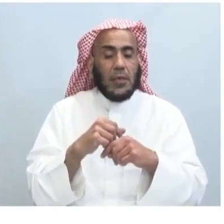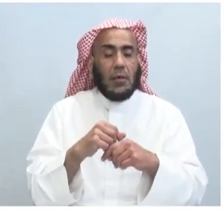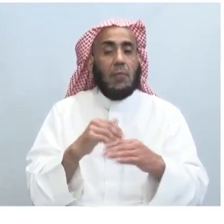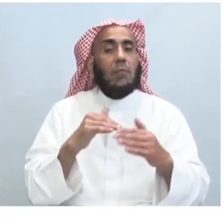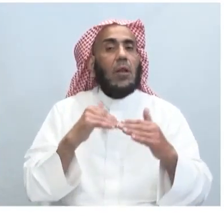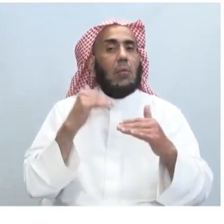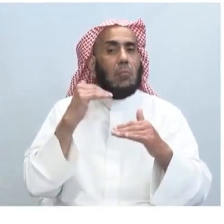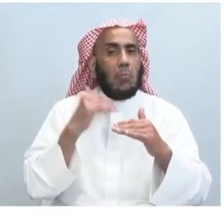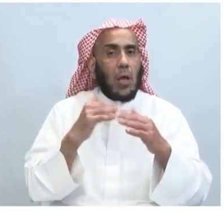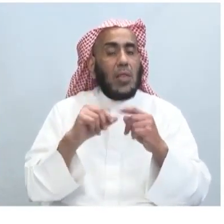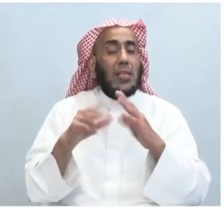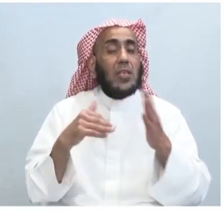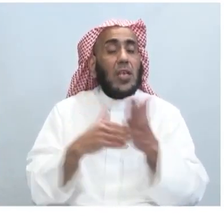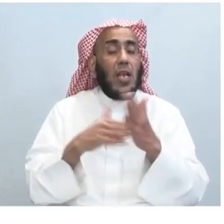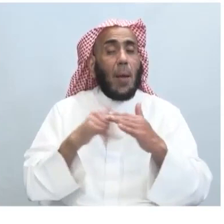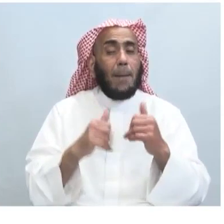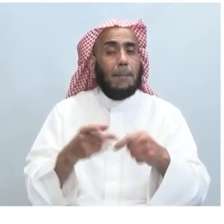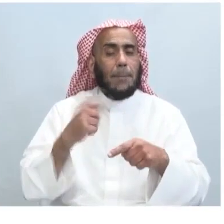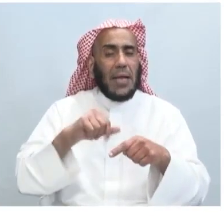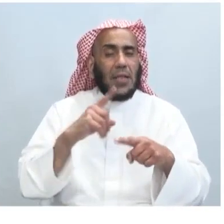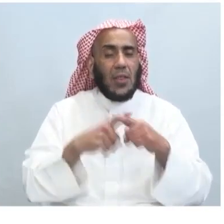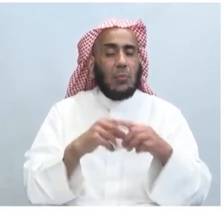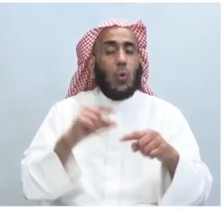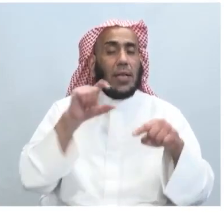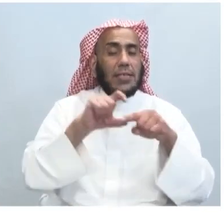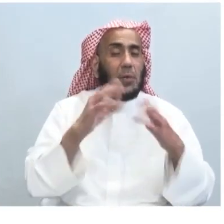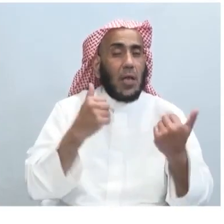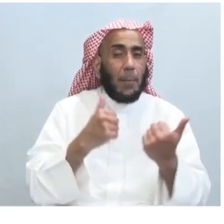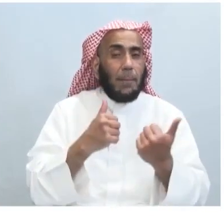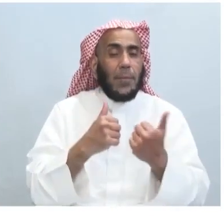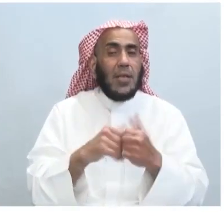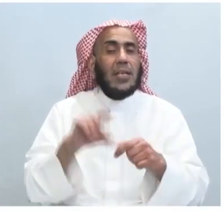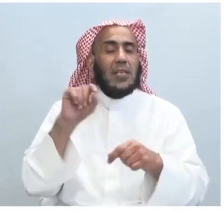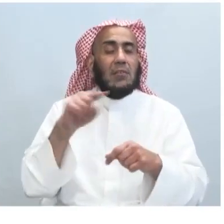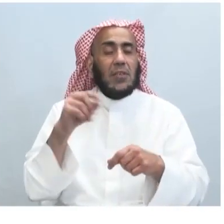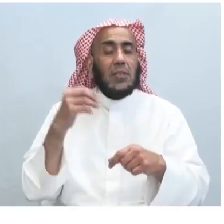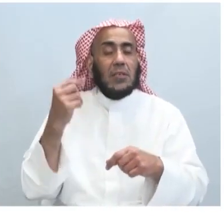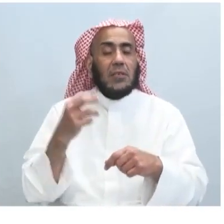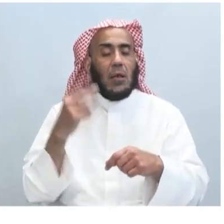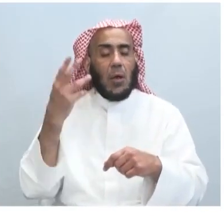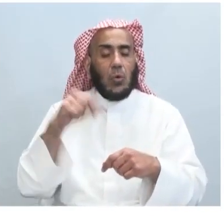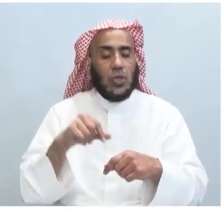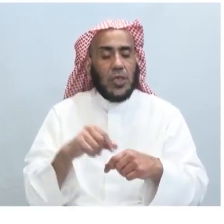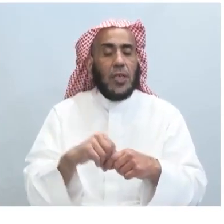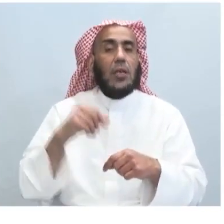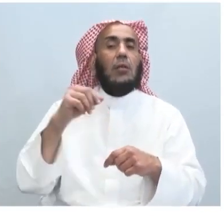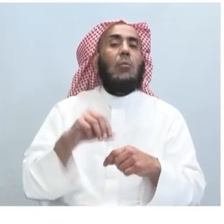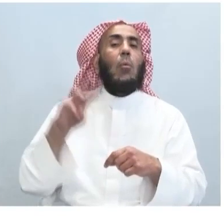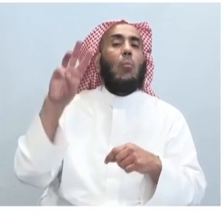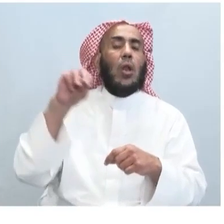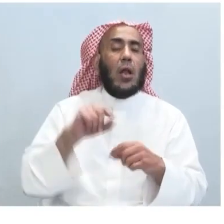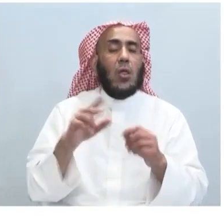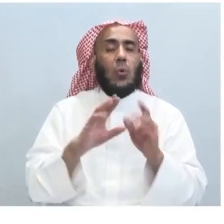المقام اذا النتيجه النهائيه بعد الضرب والقسمه ستعطيني 0.27 مولار وهذا هو